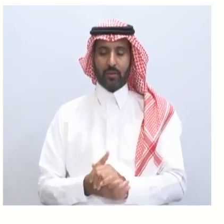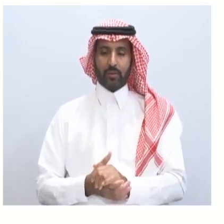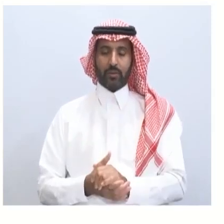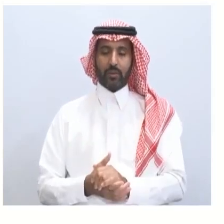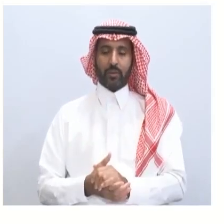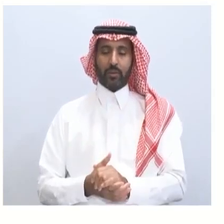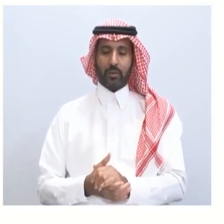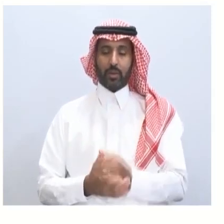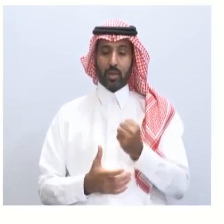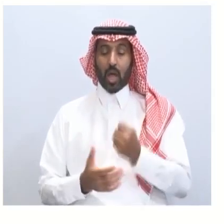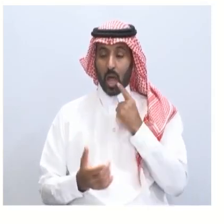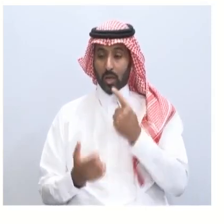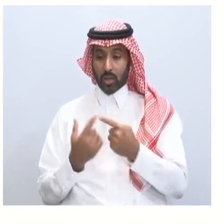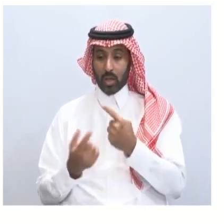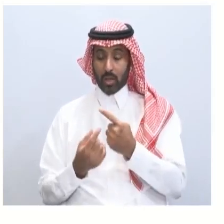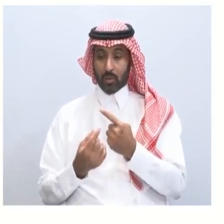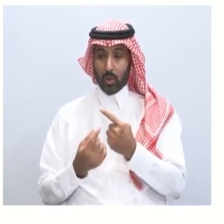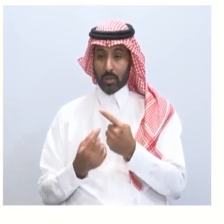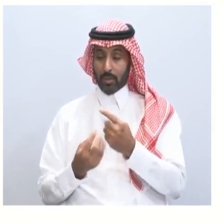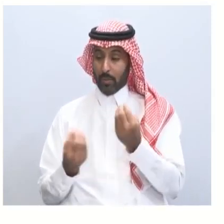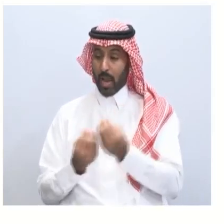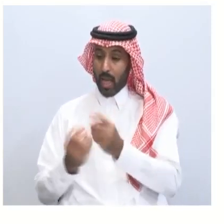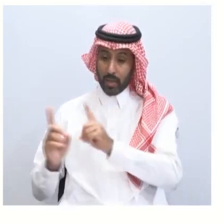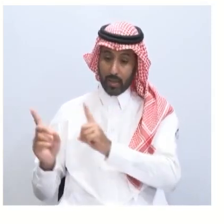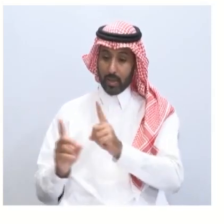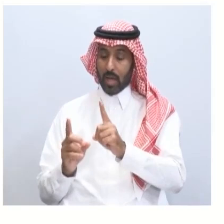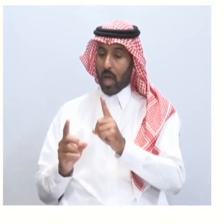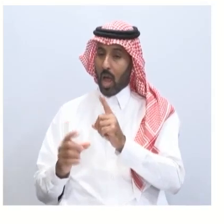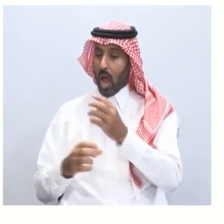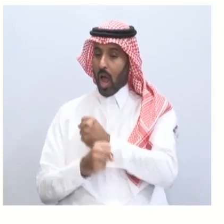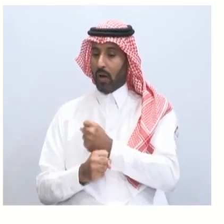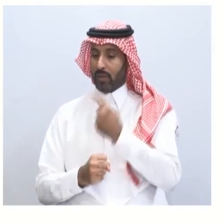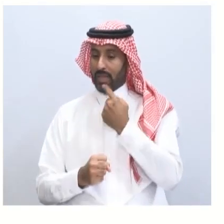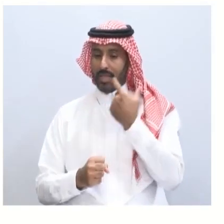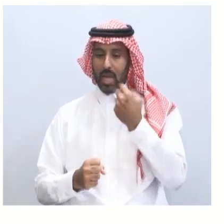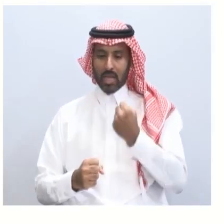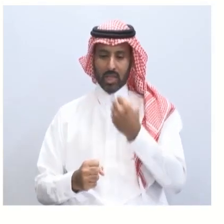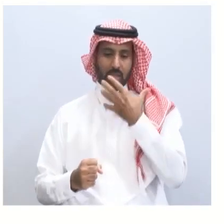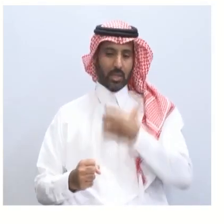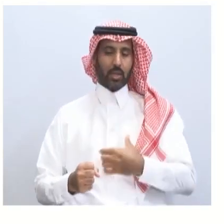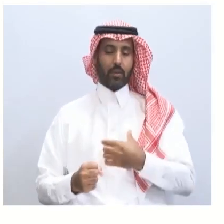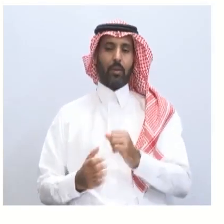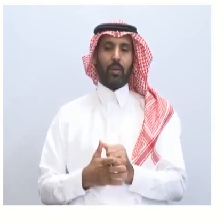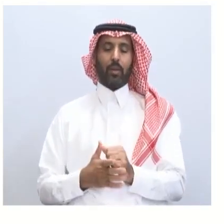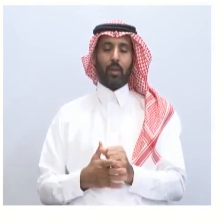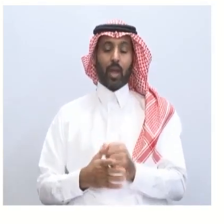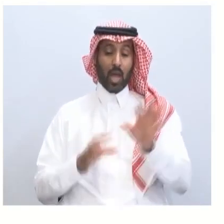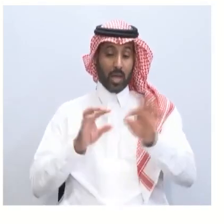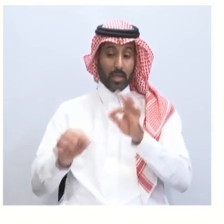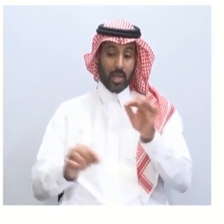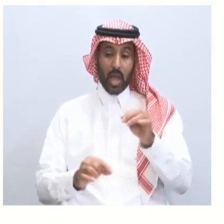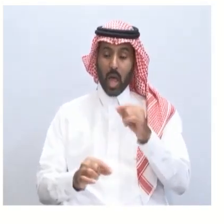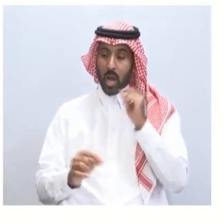اولا عزز تواصلك مع الاخرين حافظ على صحه جسدك اختيار اهداف متعديه